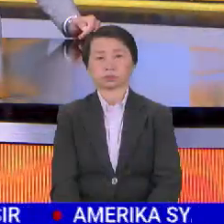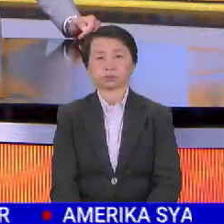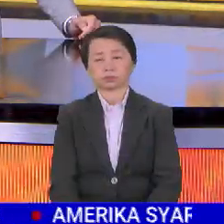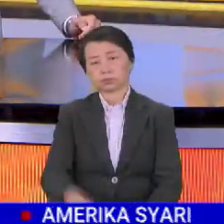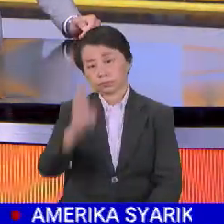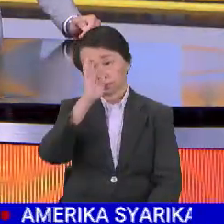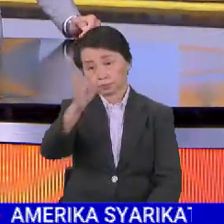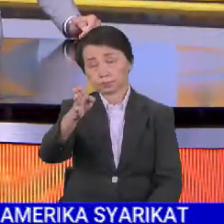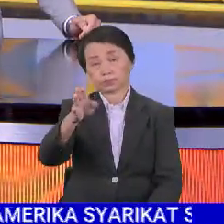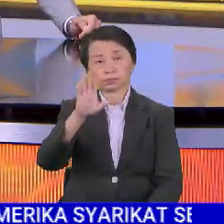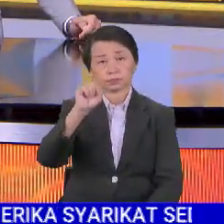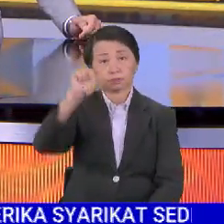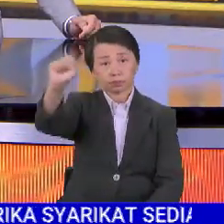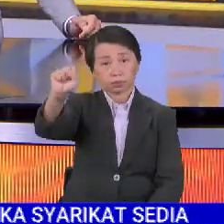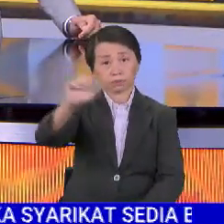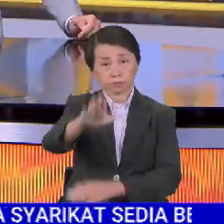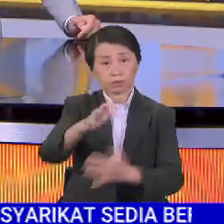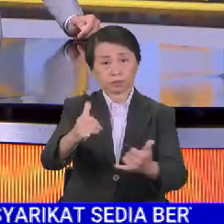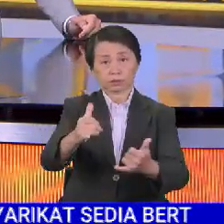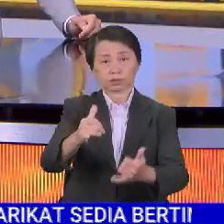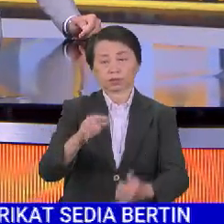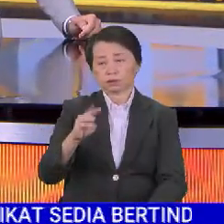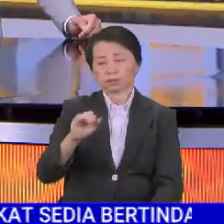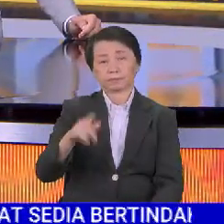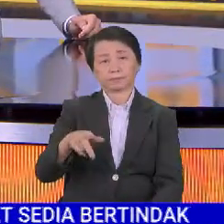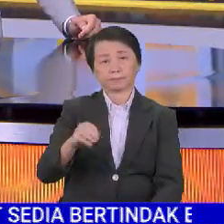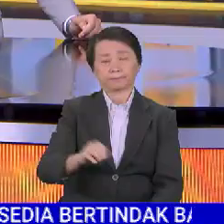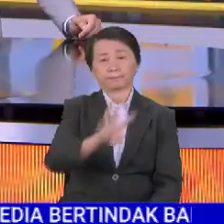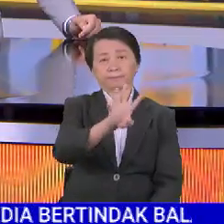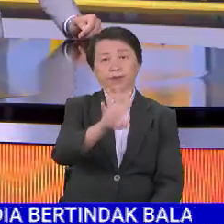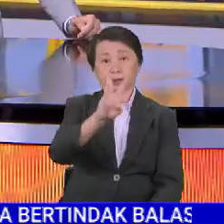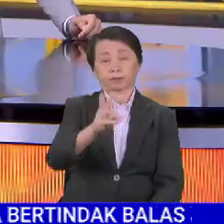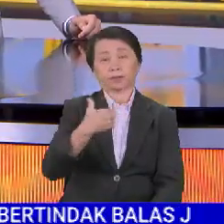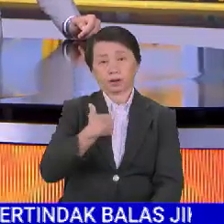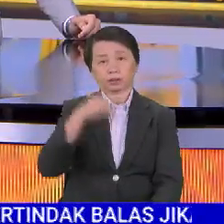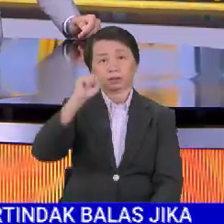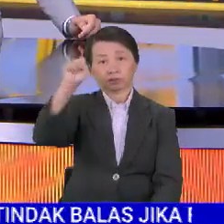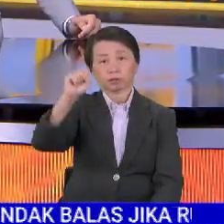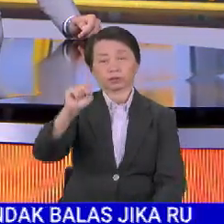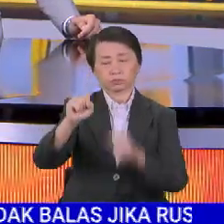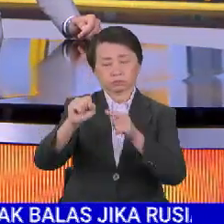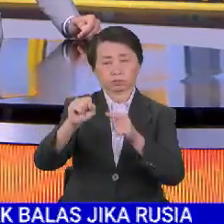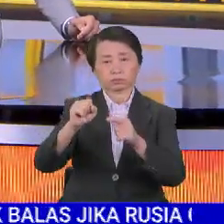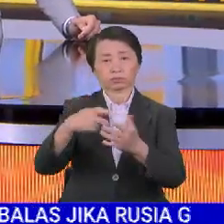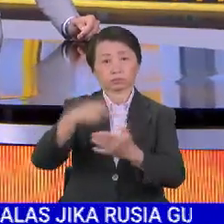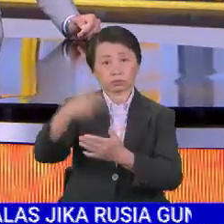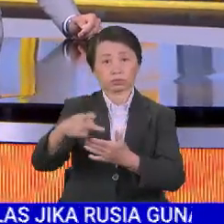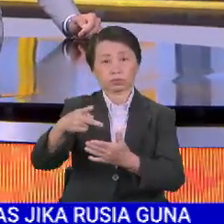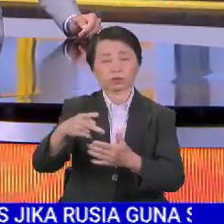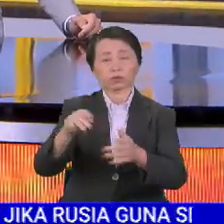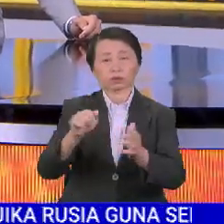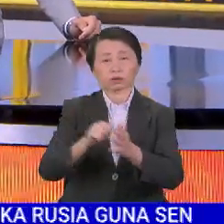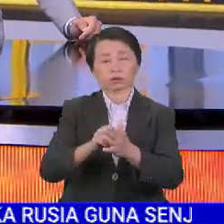Baik, fokus negeri di bawah bayu petang ini, Mabims ke-46 yang berlangsung di Sabah jadi antara wadah rangka